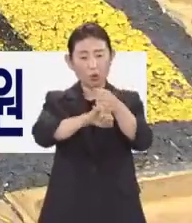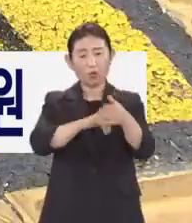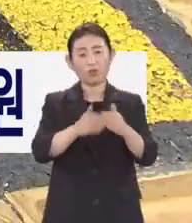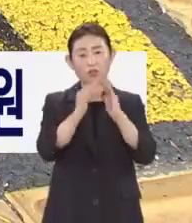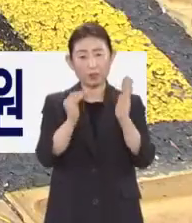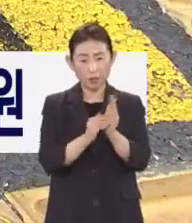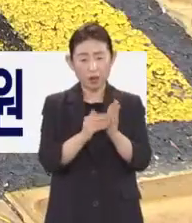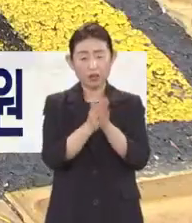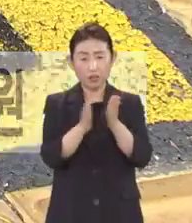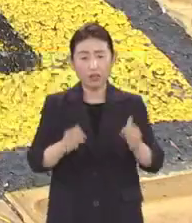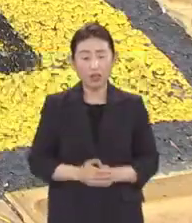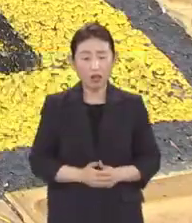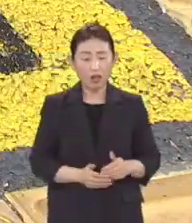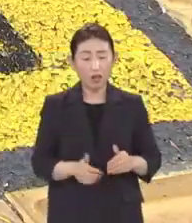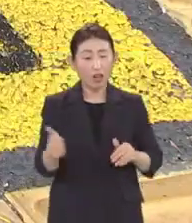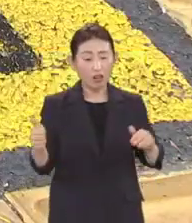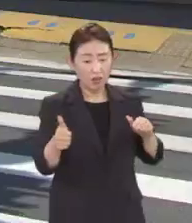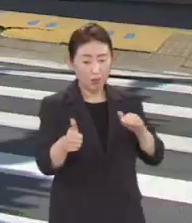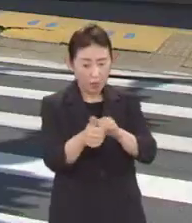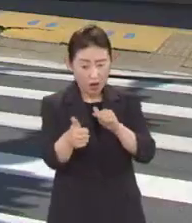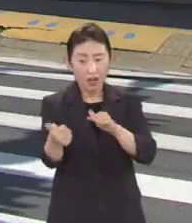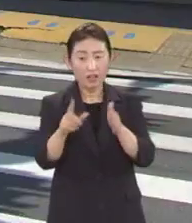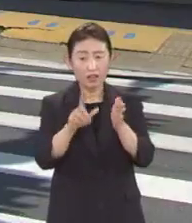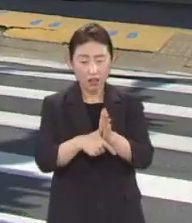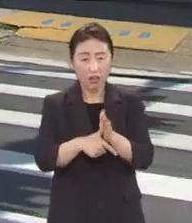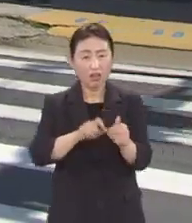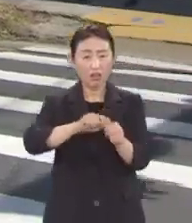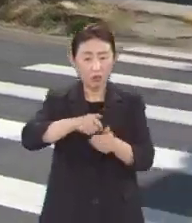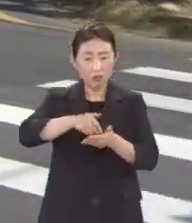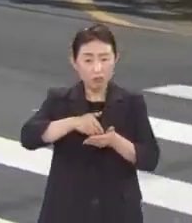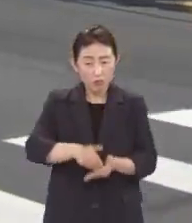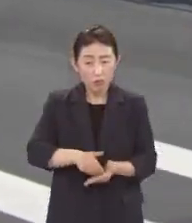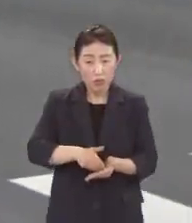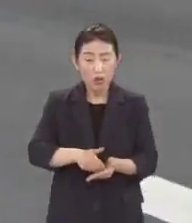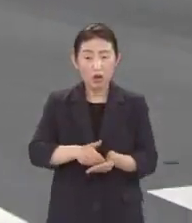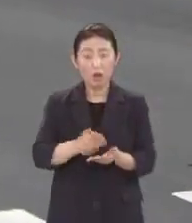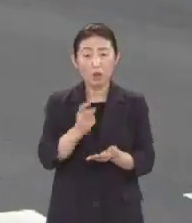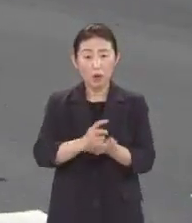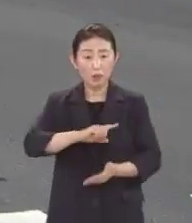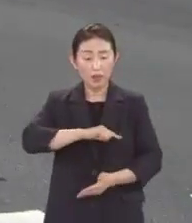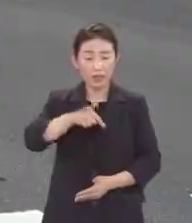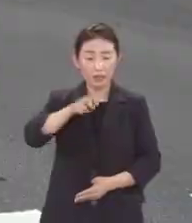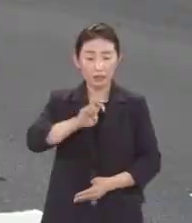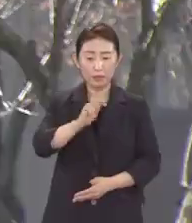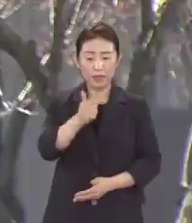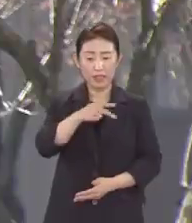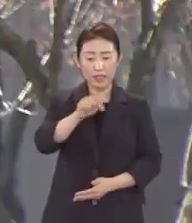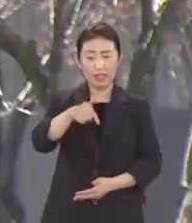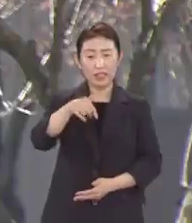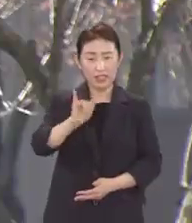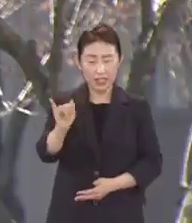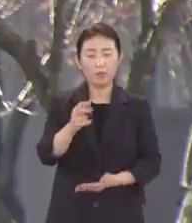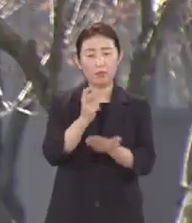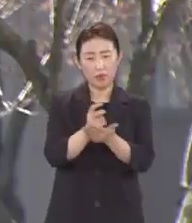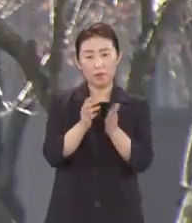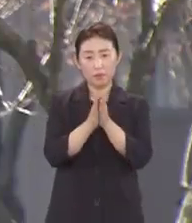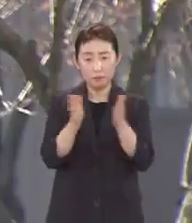의무화됐고 아동을 치는 교통사고를 낼 경우 처벌을 강화하는 일명 민식이법이 새로 시행됐습니다.